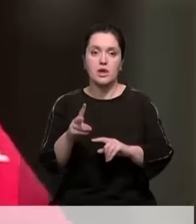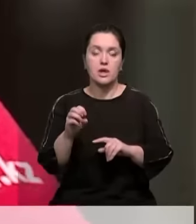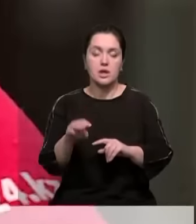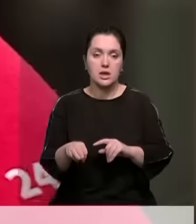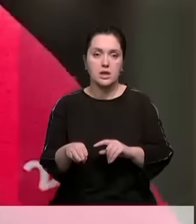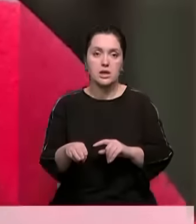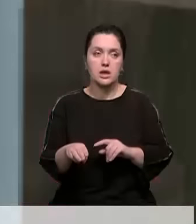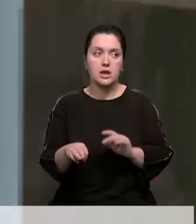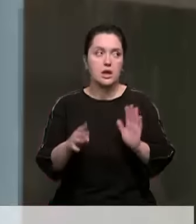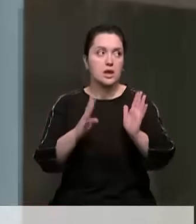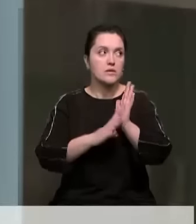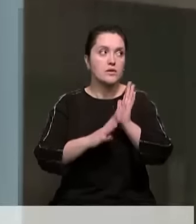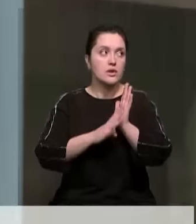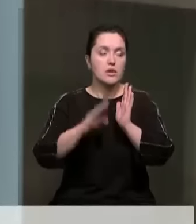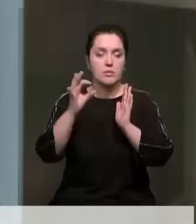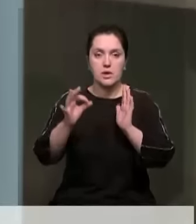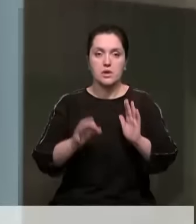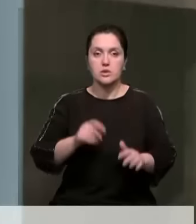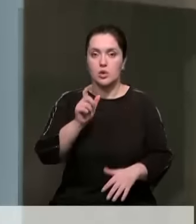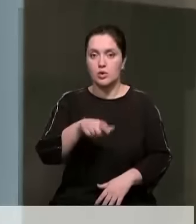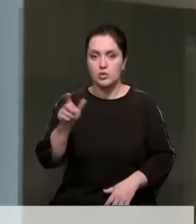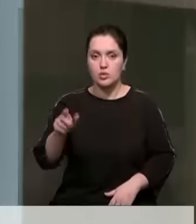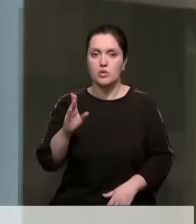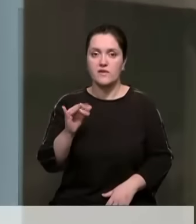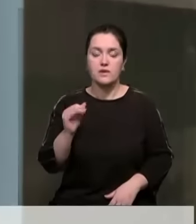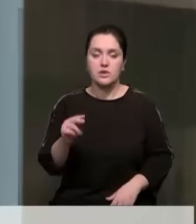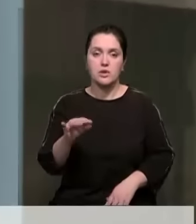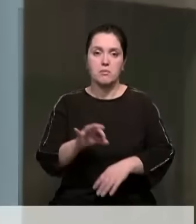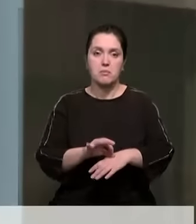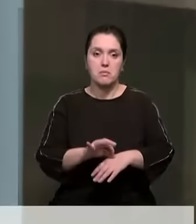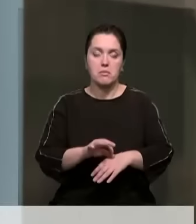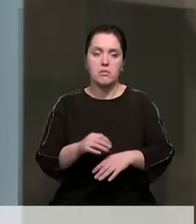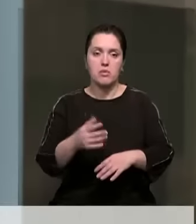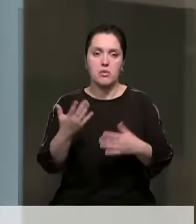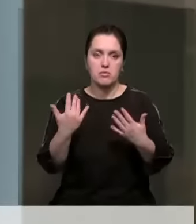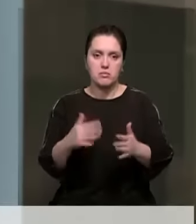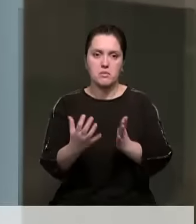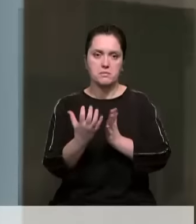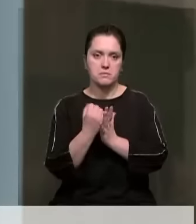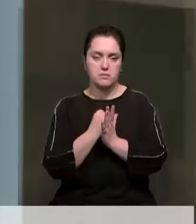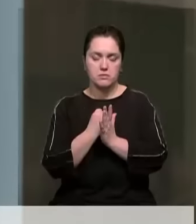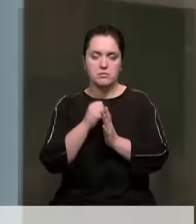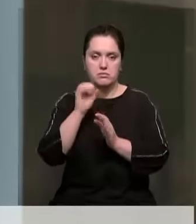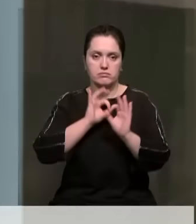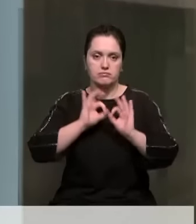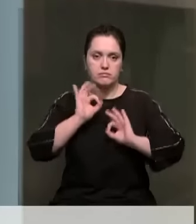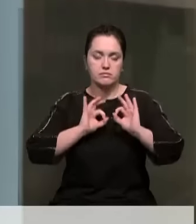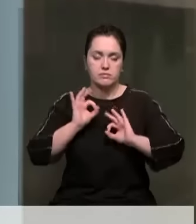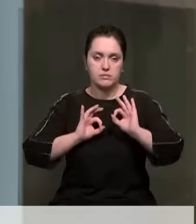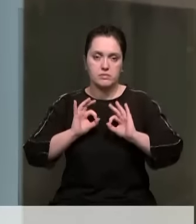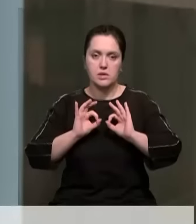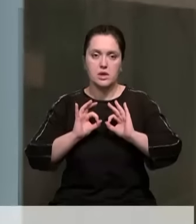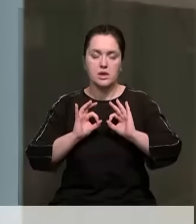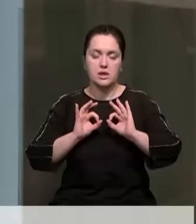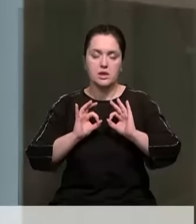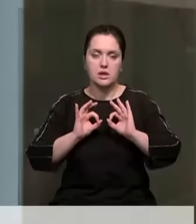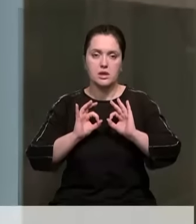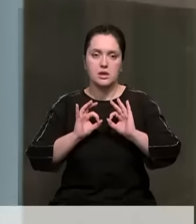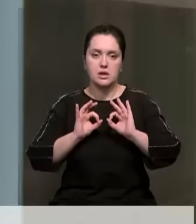У 90% людей, живущих с ВИЧ, вирусная нагрузка подавлена, и это означает,